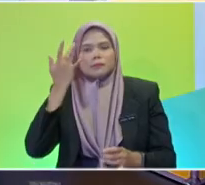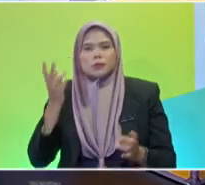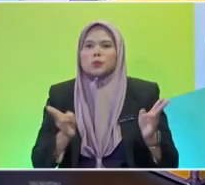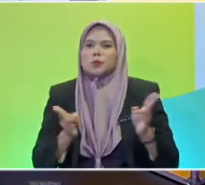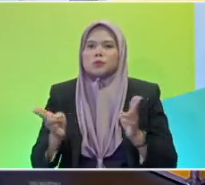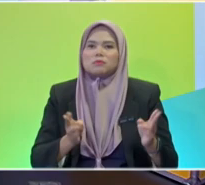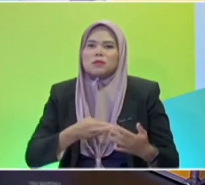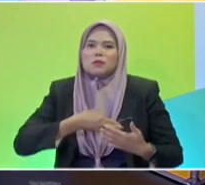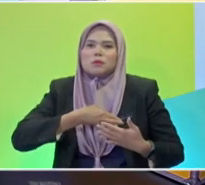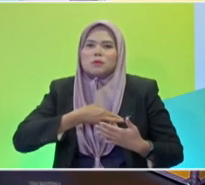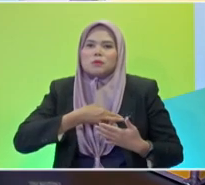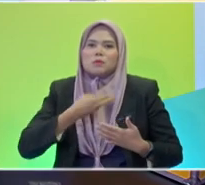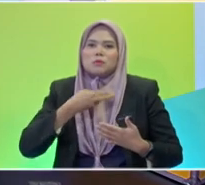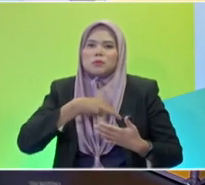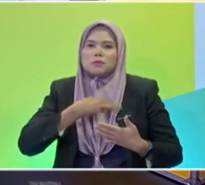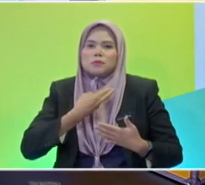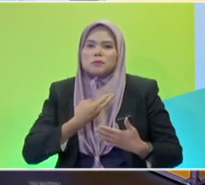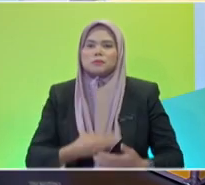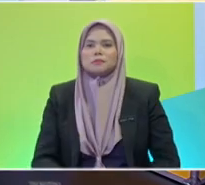untuk kita